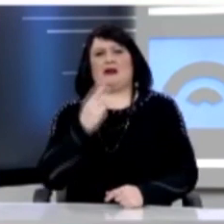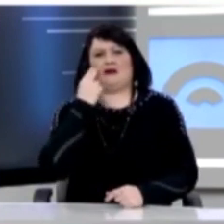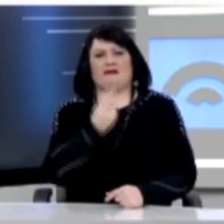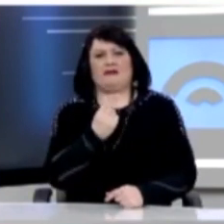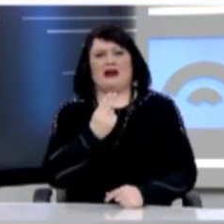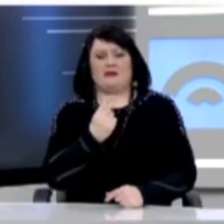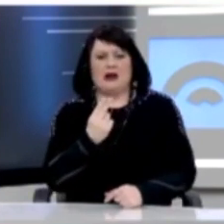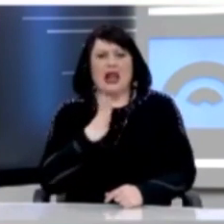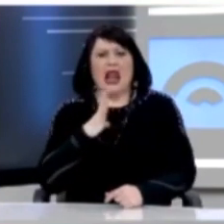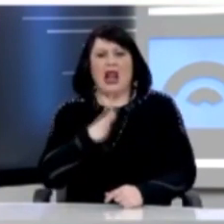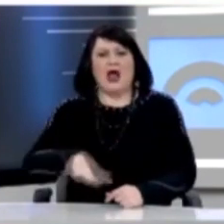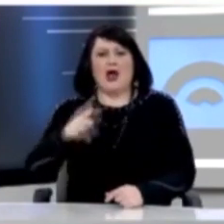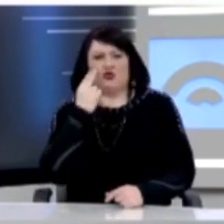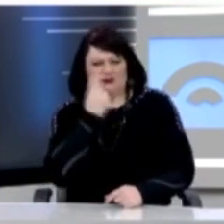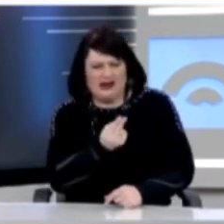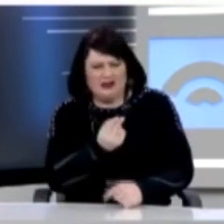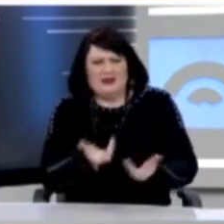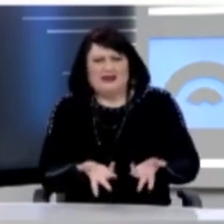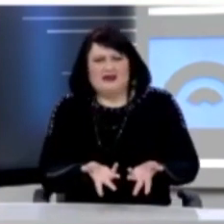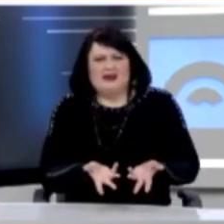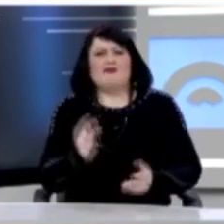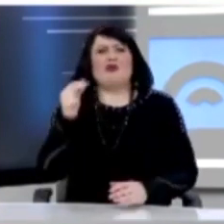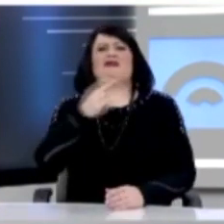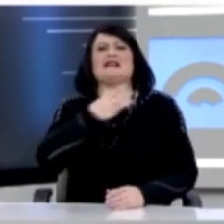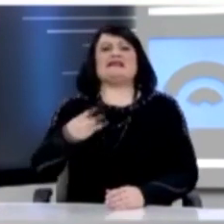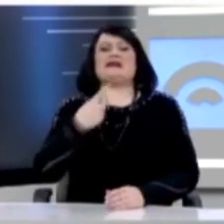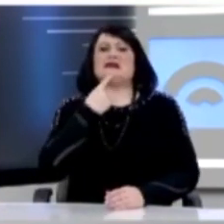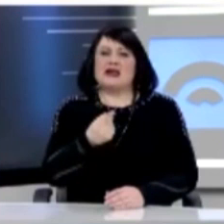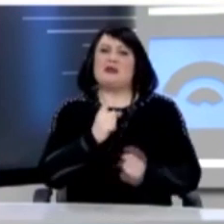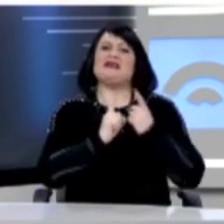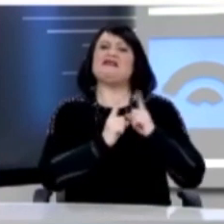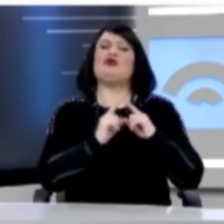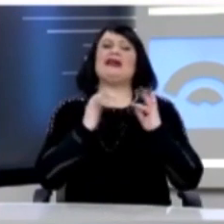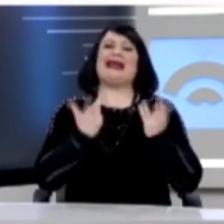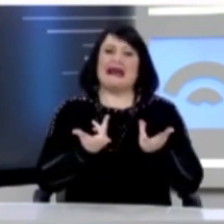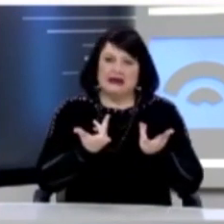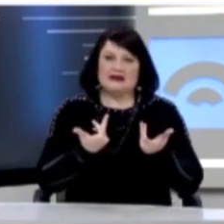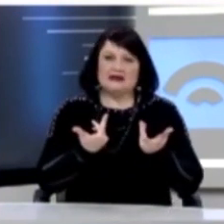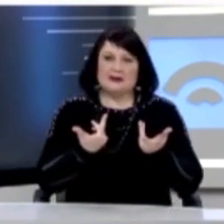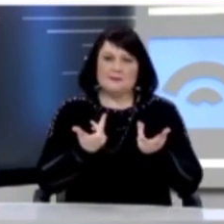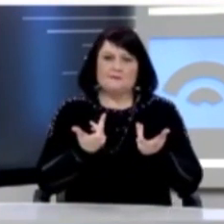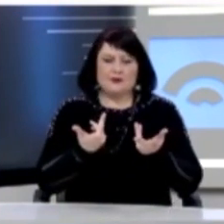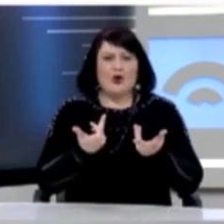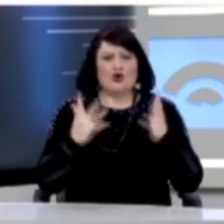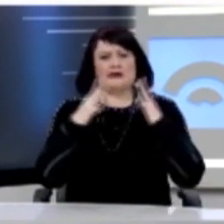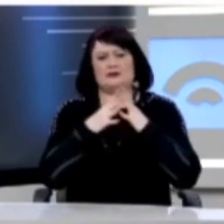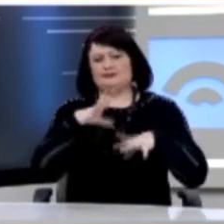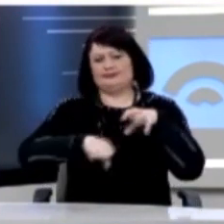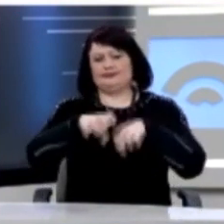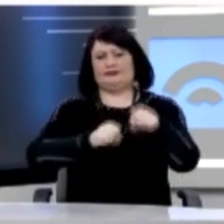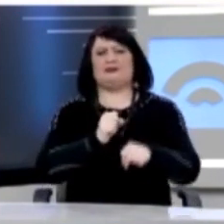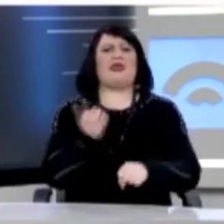στον ελληνικό λαό, λέγοντας ότι πρόκειται μάλιστα για συμφωνία με αντιιμπεριαλιστικό